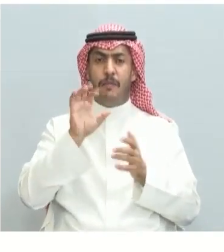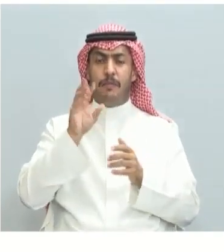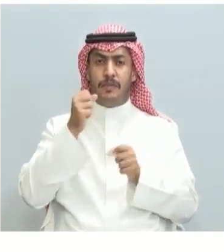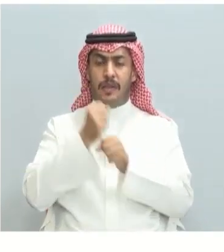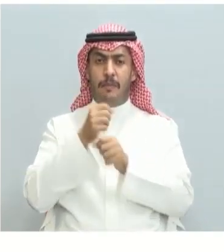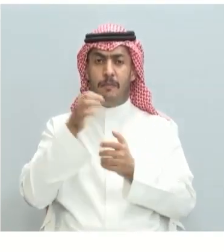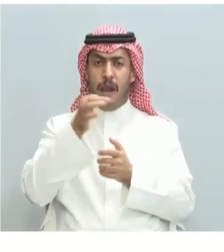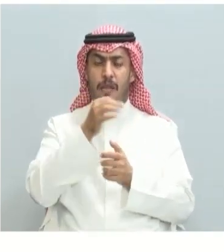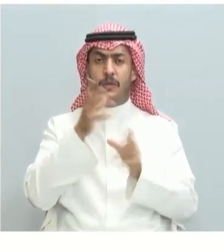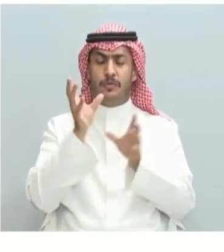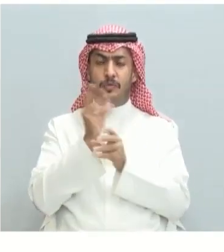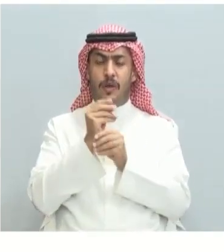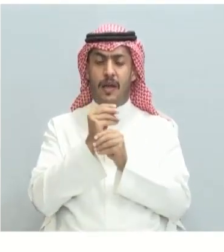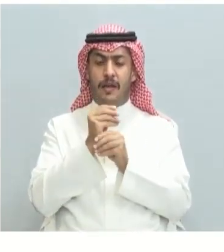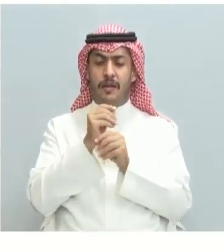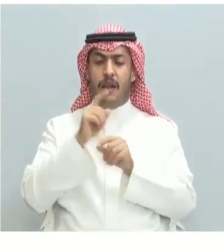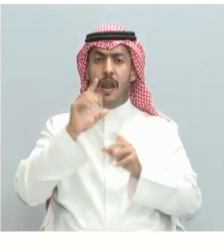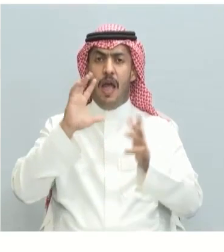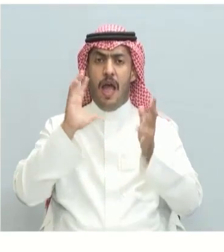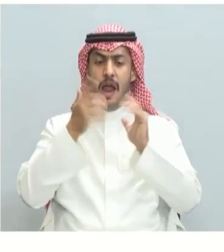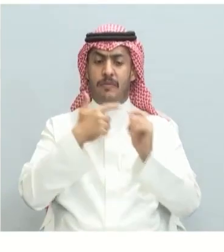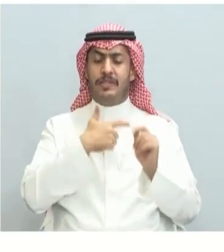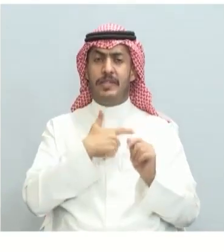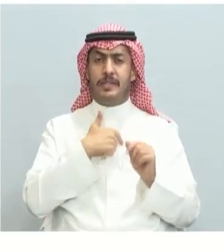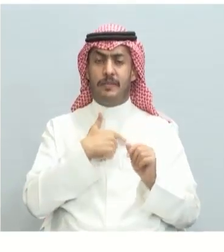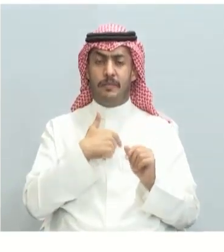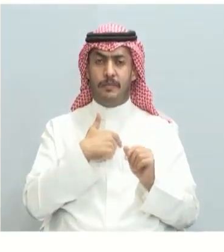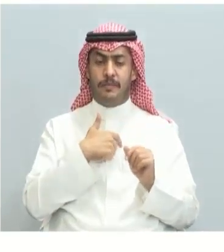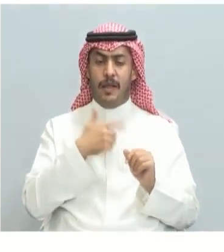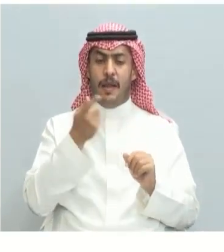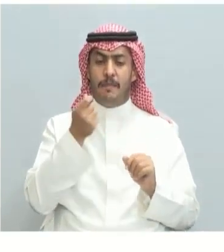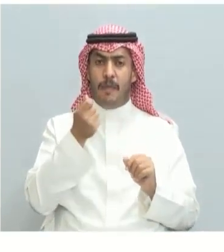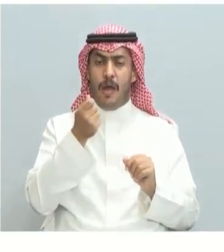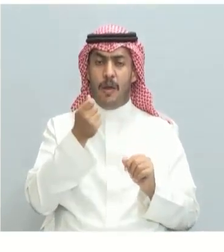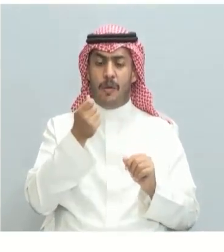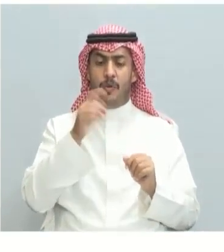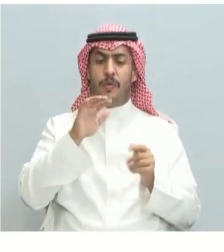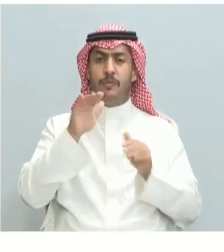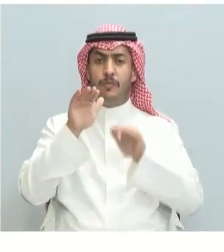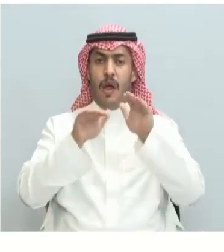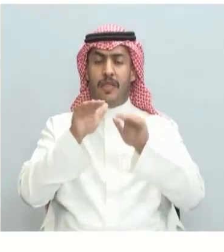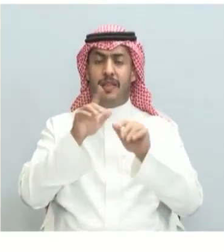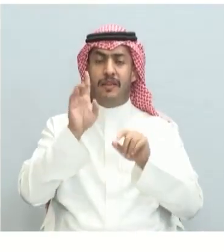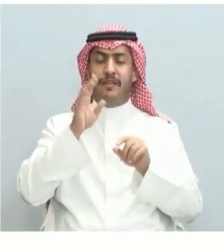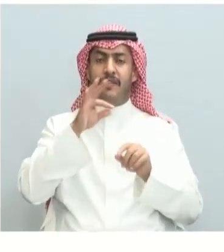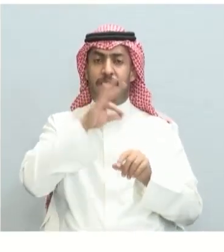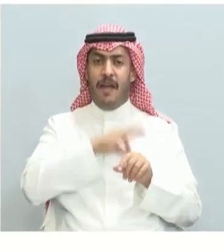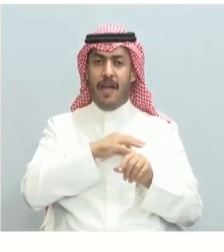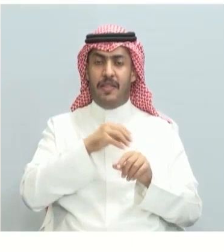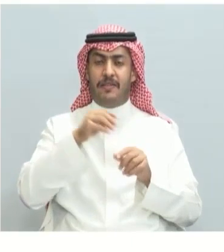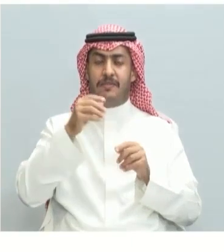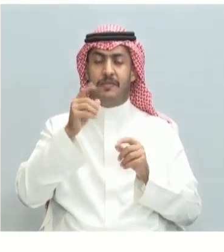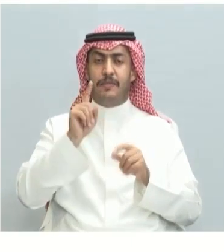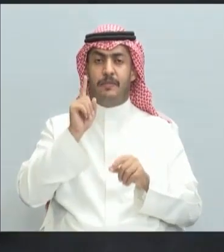واسواق كثيره حول العالم مصطلحي المال ومعدل العائد معا